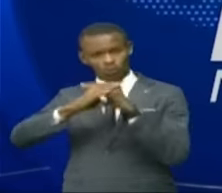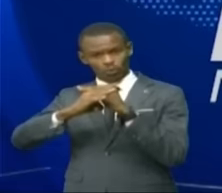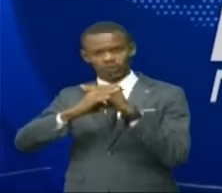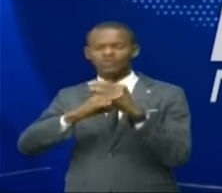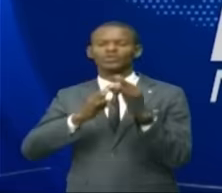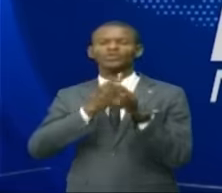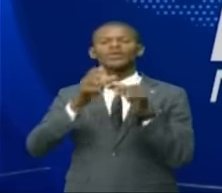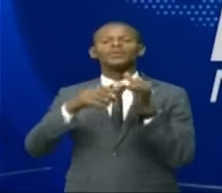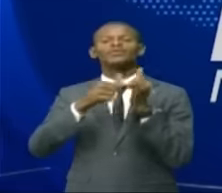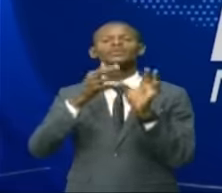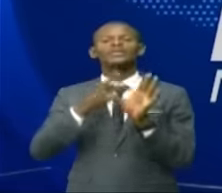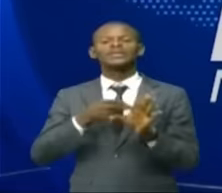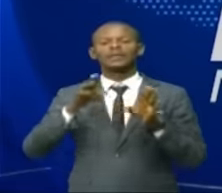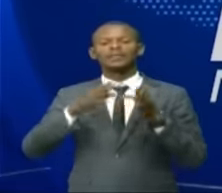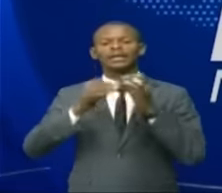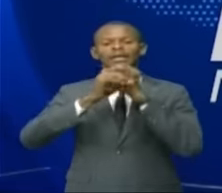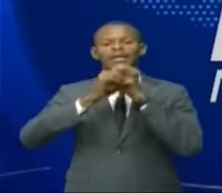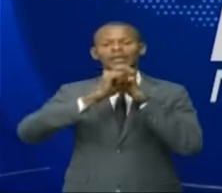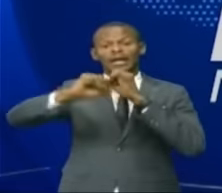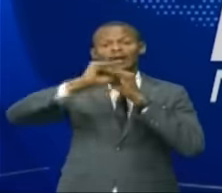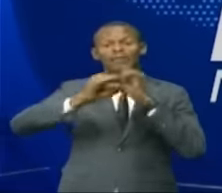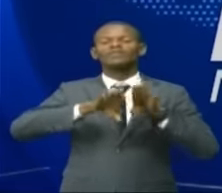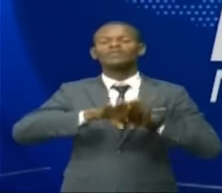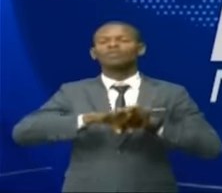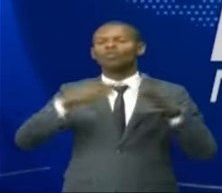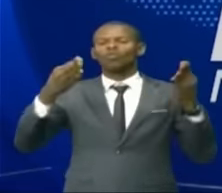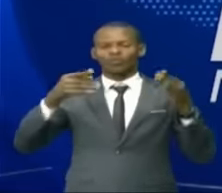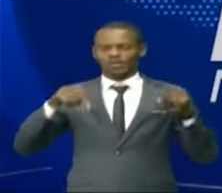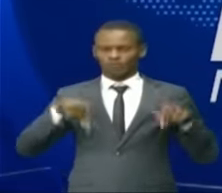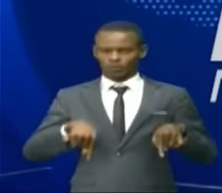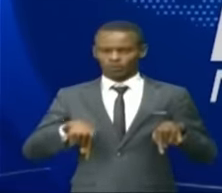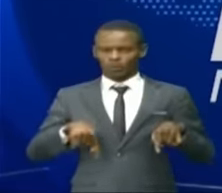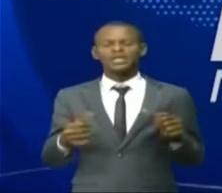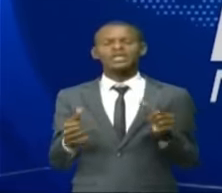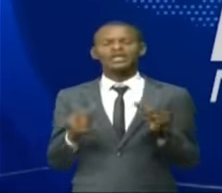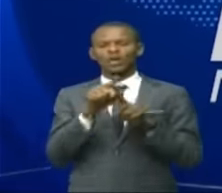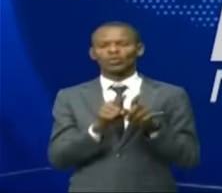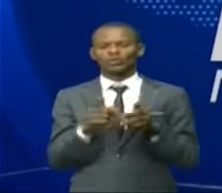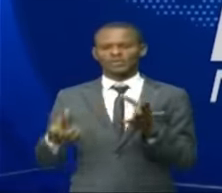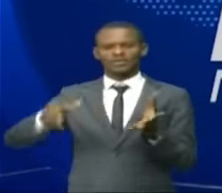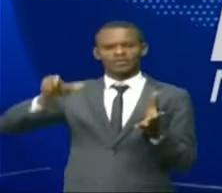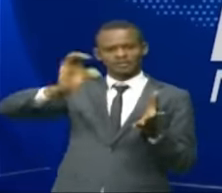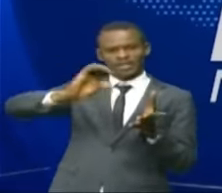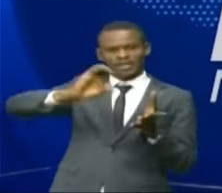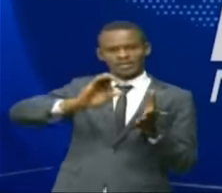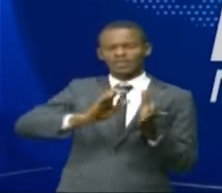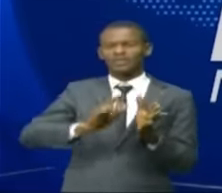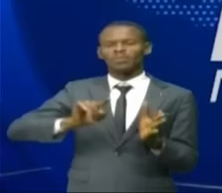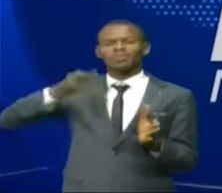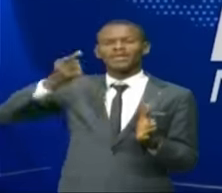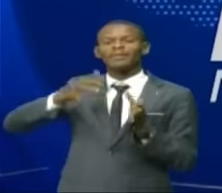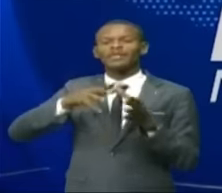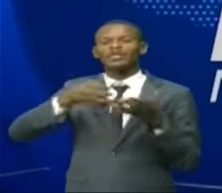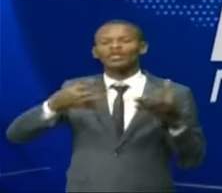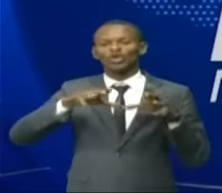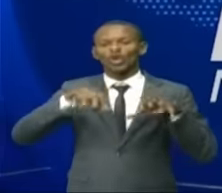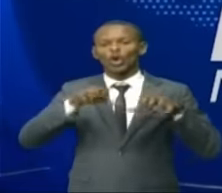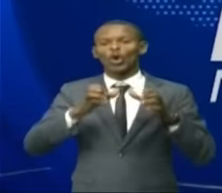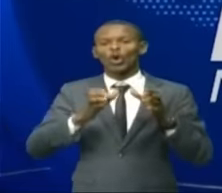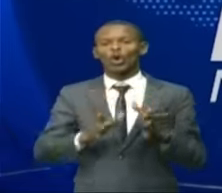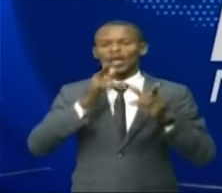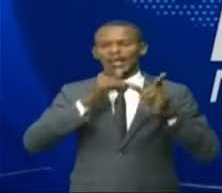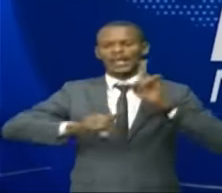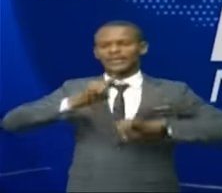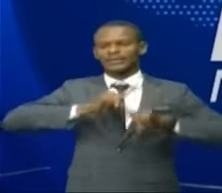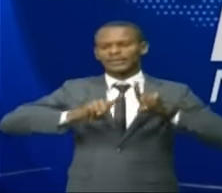congolais Félix Antoine Tshisekedi Tshilombo. C'était également le vernissage du premier dictionnaire congolais en langue des signes. Un reportage de